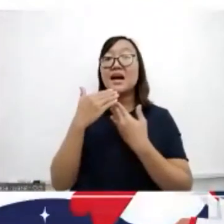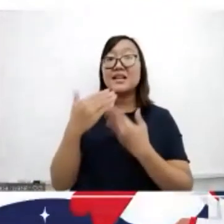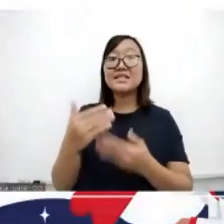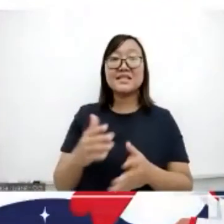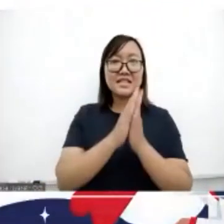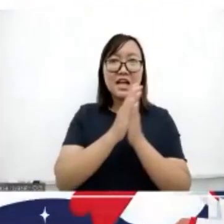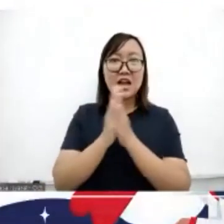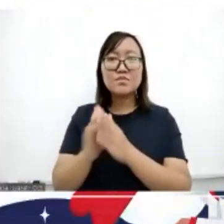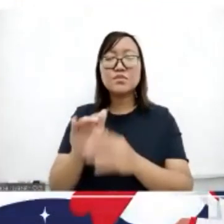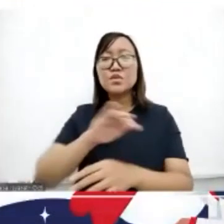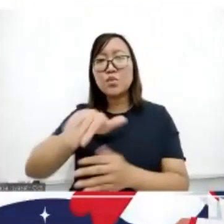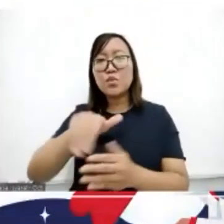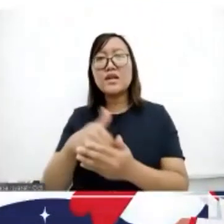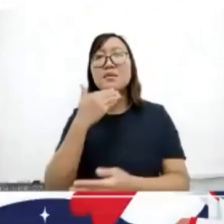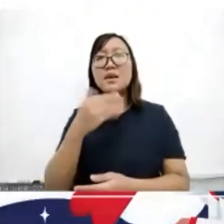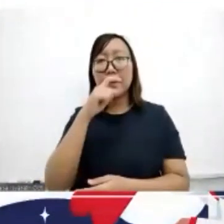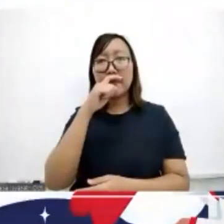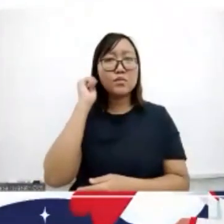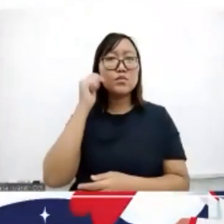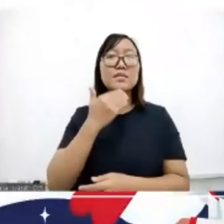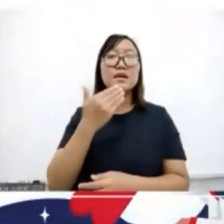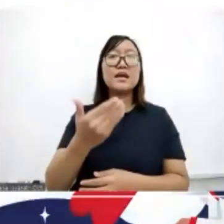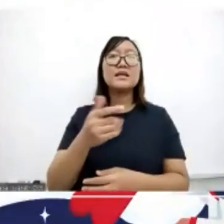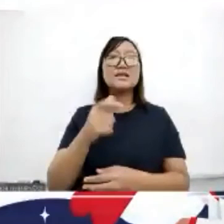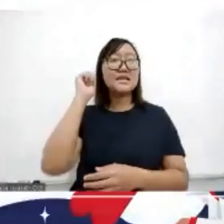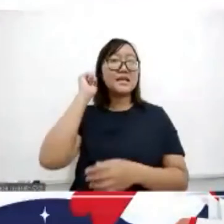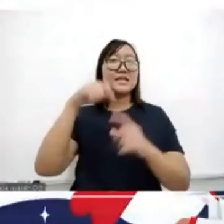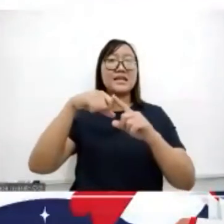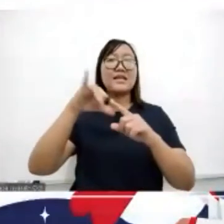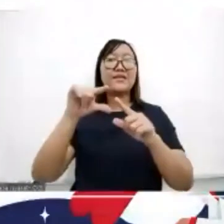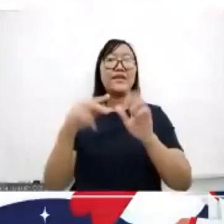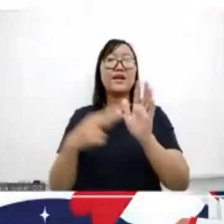kepada semua Terima kasih Bapak Ibu kasihkan Jepang Oke